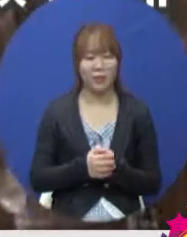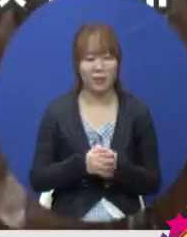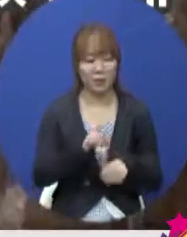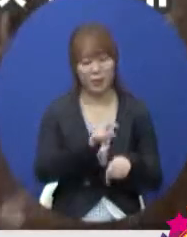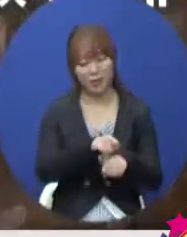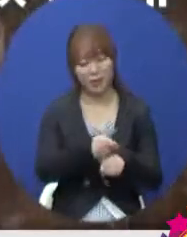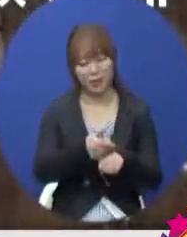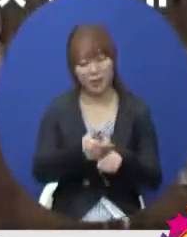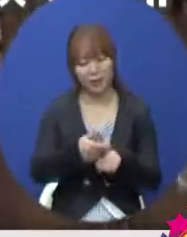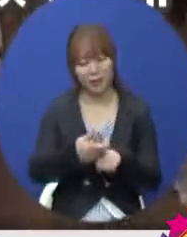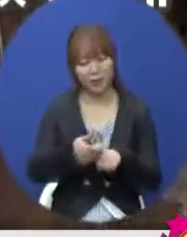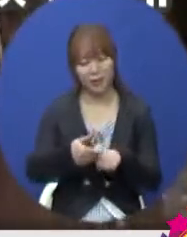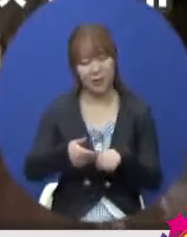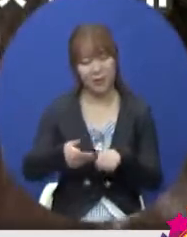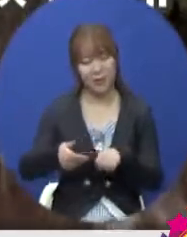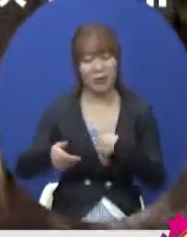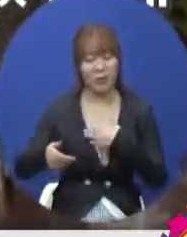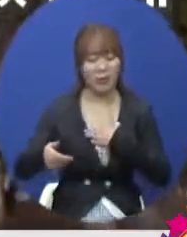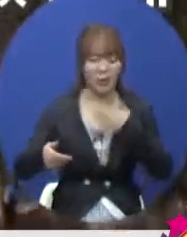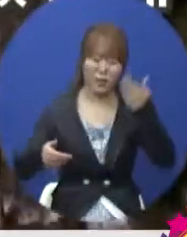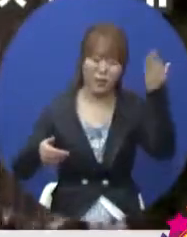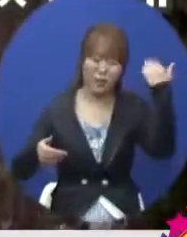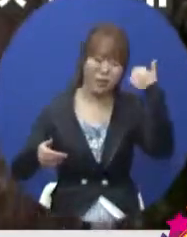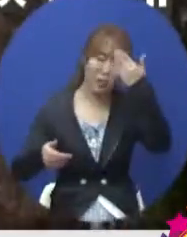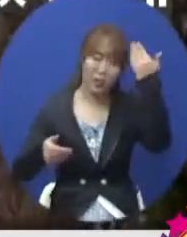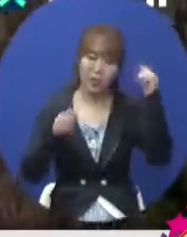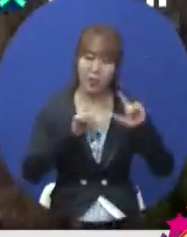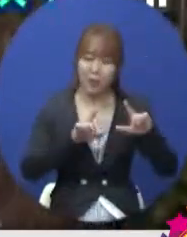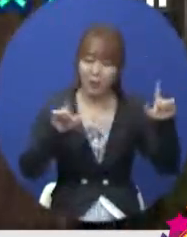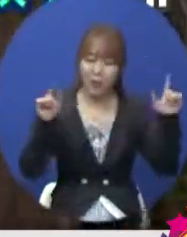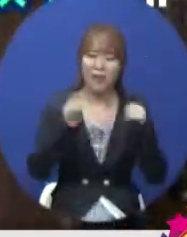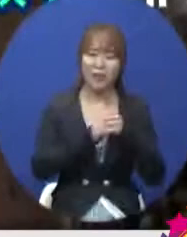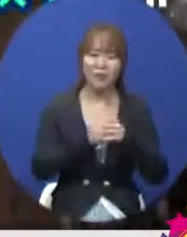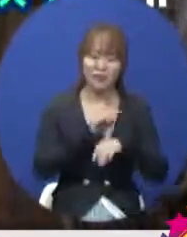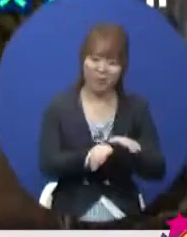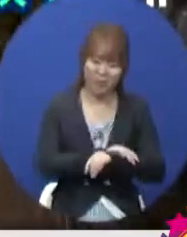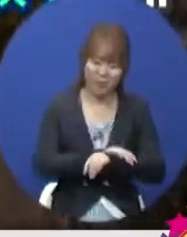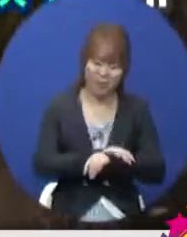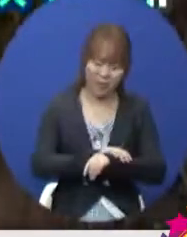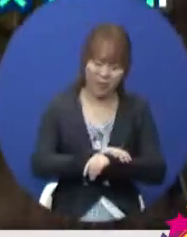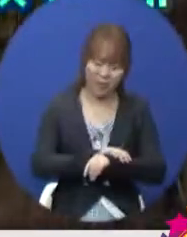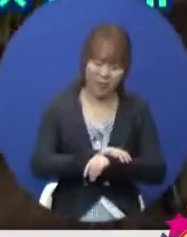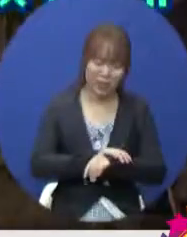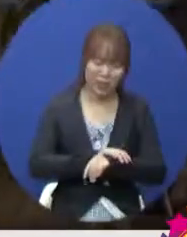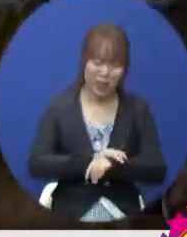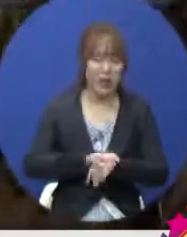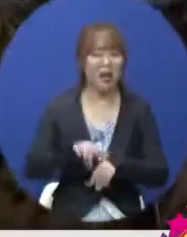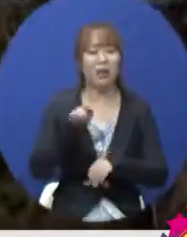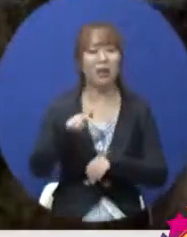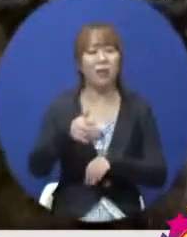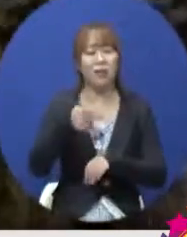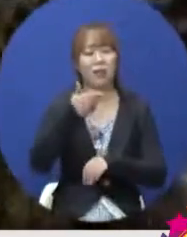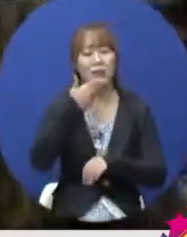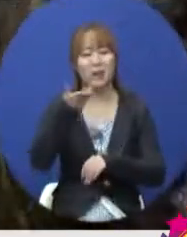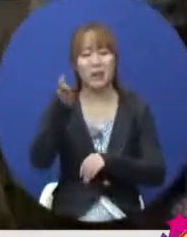마세요. 흘러간 내 청춘 잘한 것도